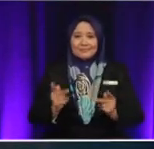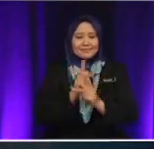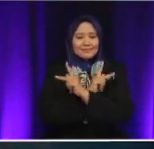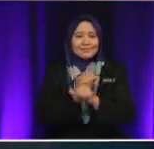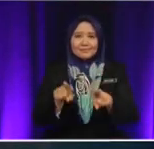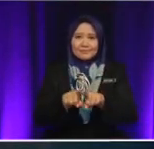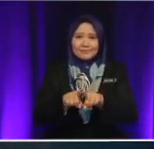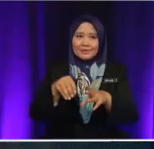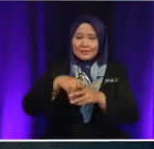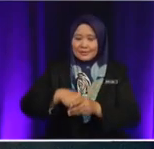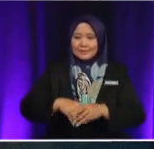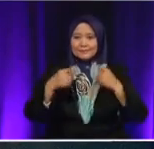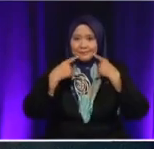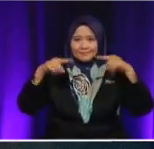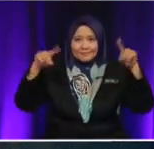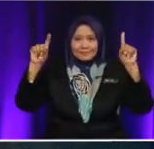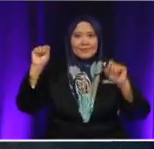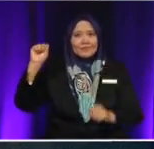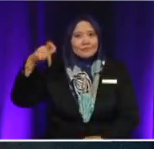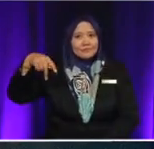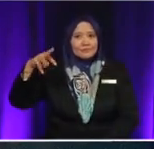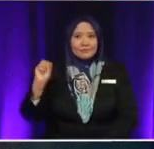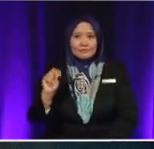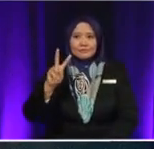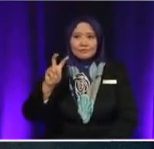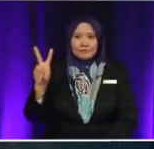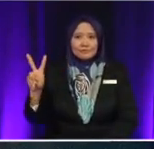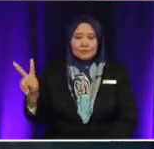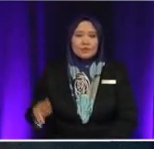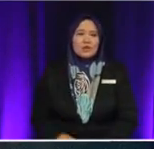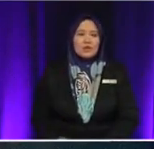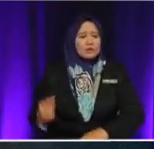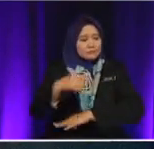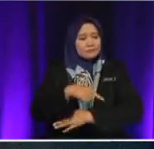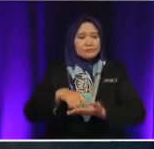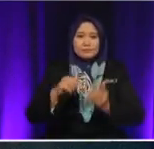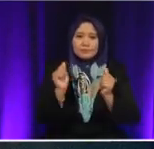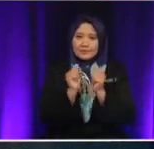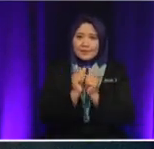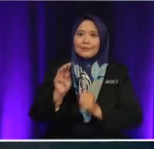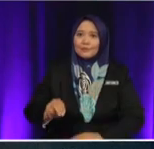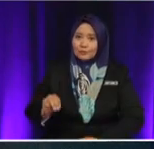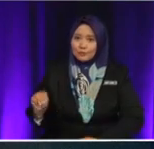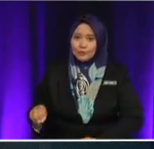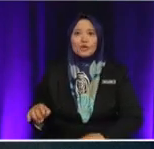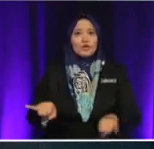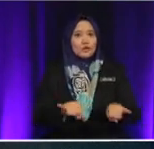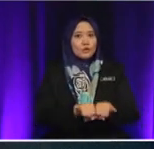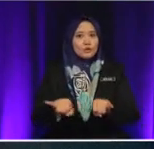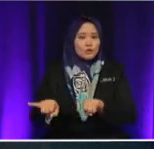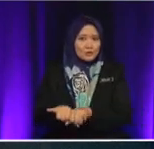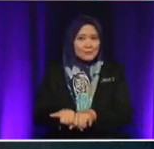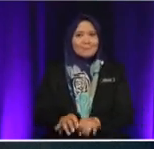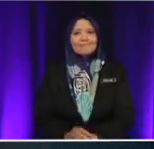SPM 2022. Dan pasti Cikgu, kita akan ditemani oleh murid-murid Cikgu dari Sekolah Menengah Teknik Melaka. Jadi apa kata Cikgu, perkenalkan